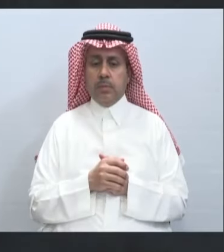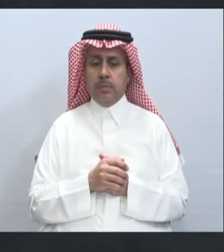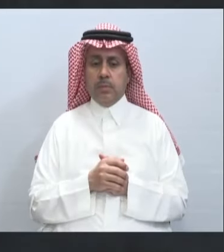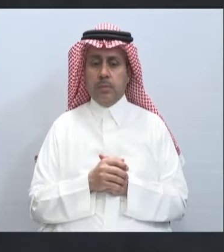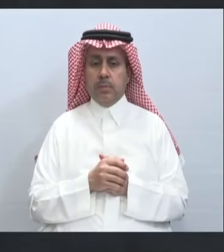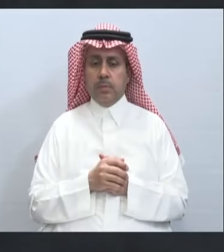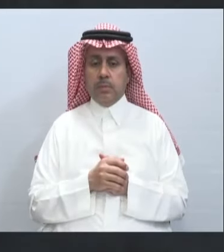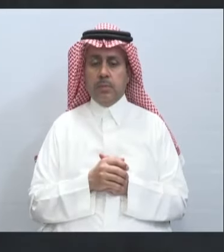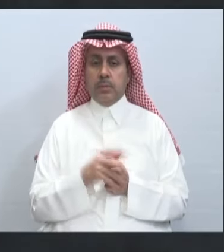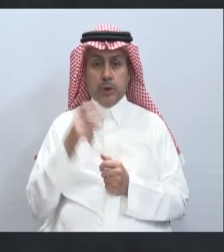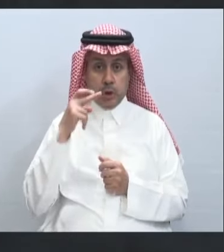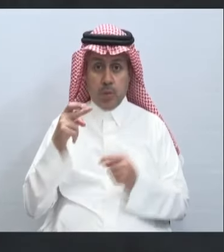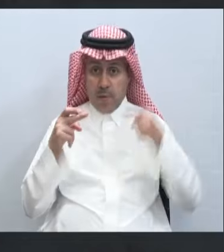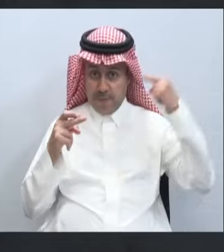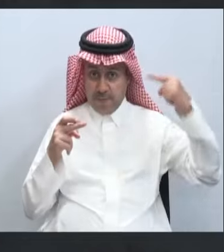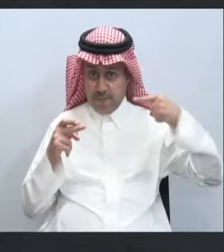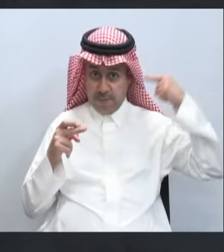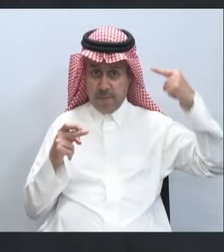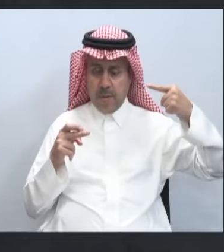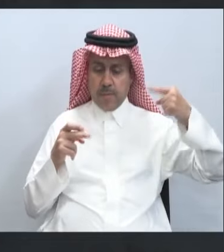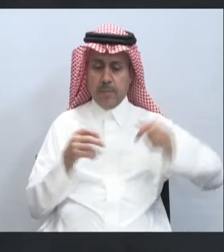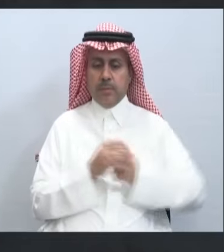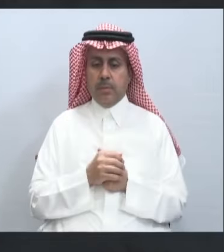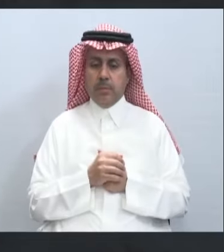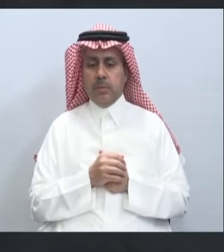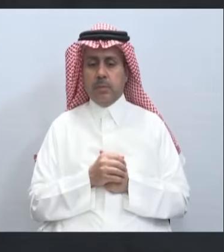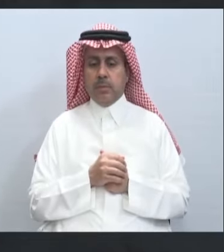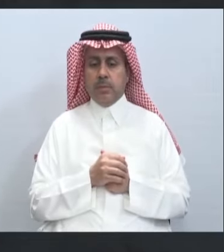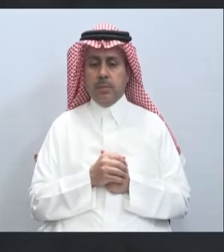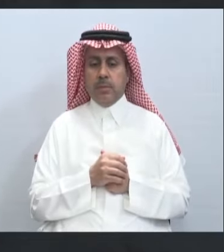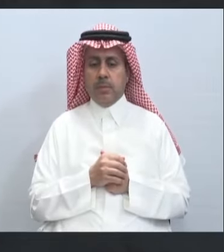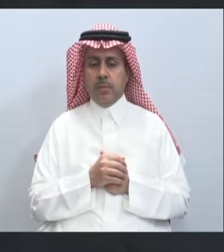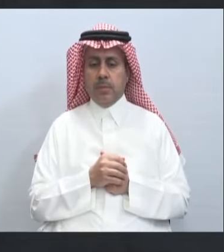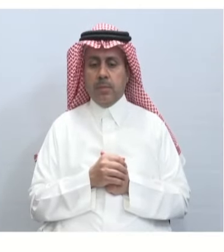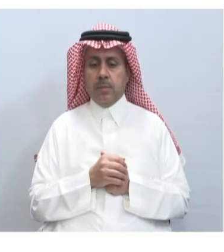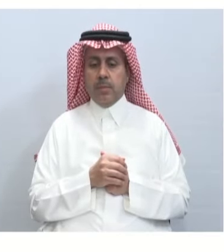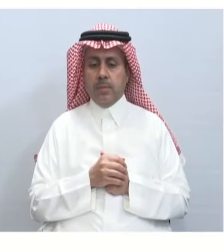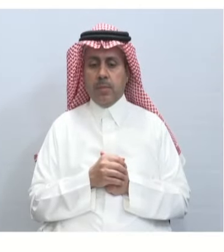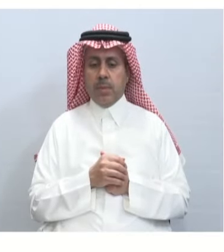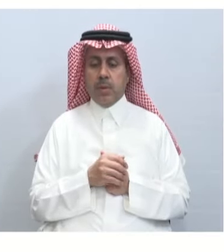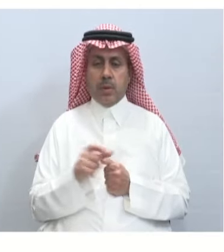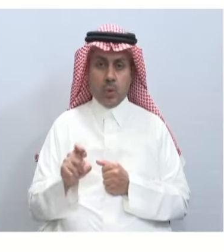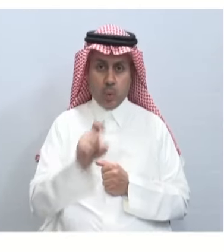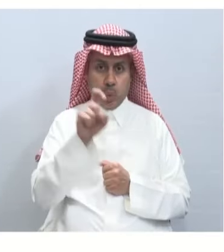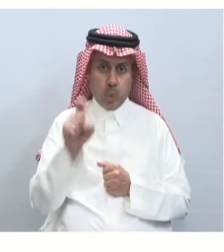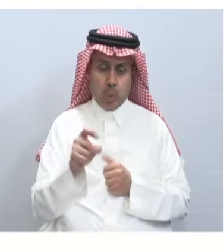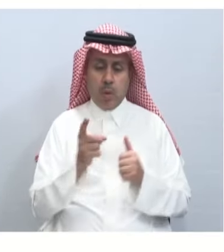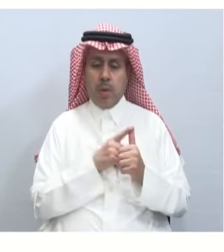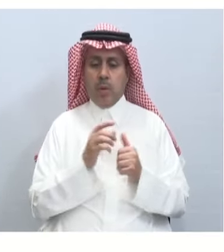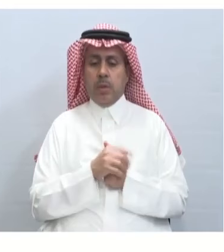وتهيات للاجابه طيب دعونا اذا نستعرض الاسئله